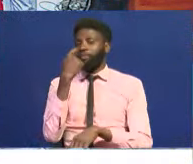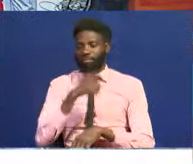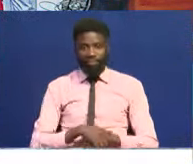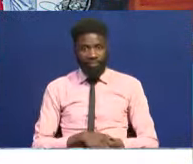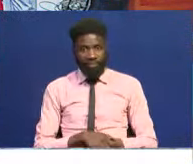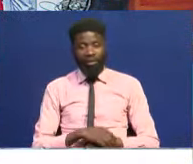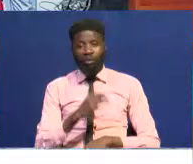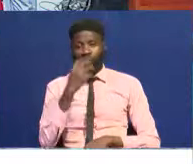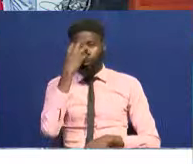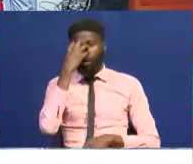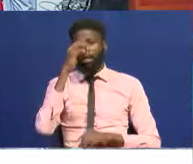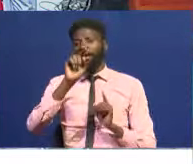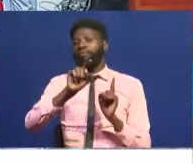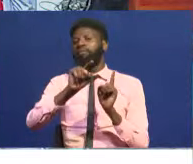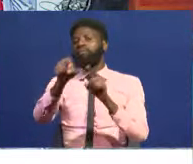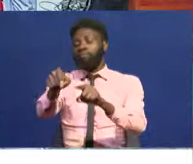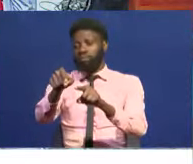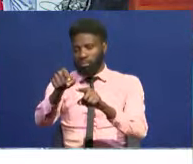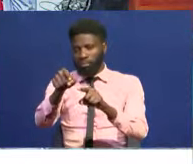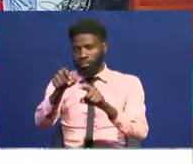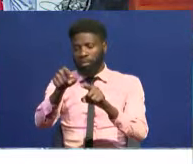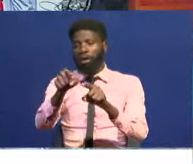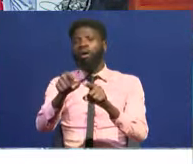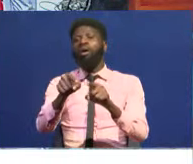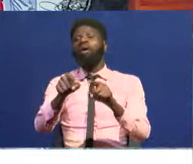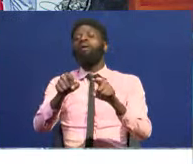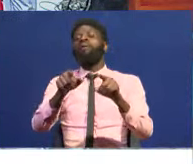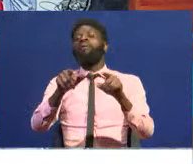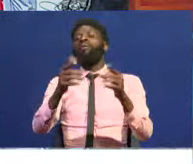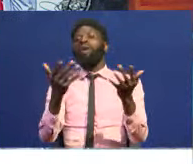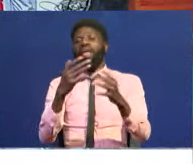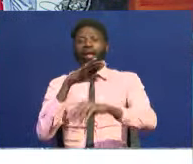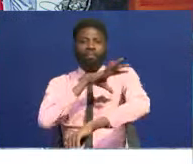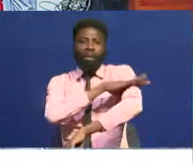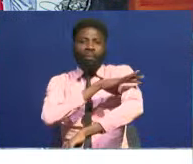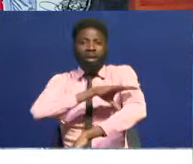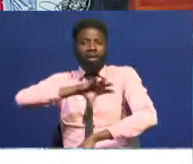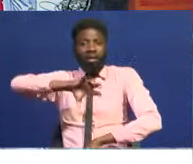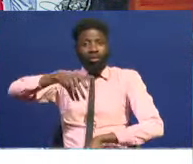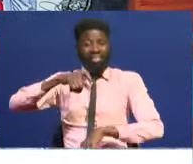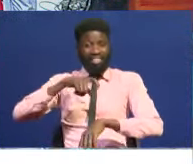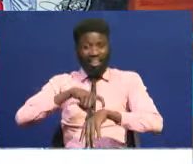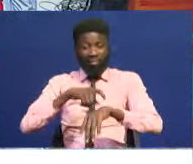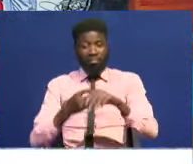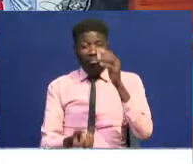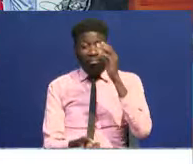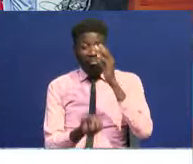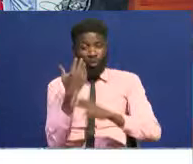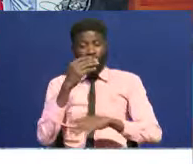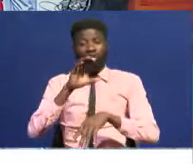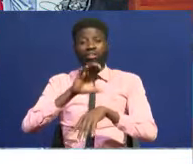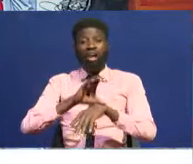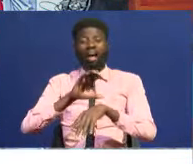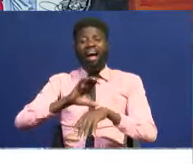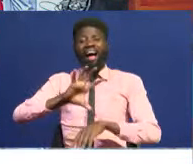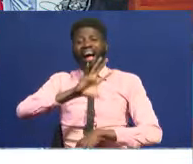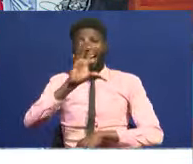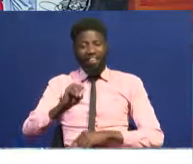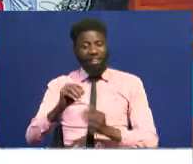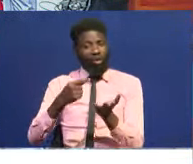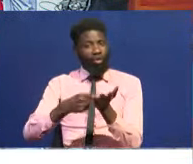kaunti ya Bomet wakati wa ufunguzi wa kanisa la Africa Gospel Chebango alitoa changamoto kwa